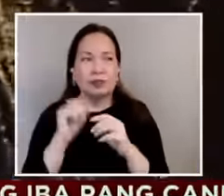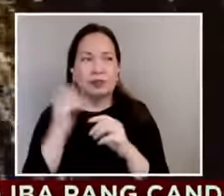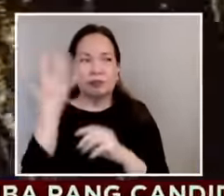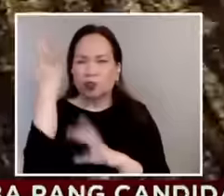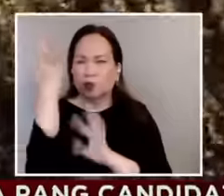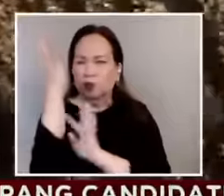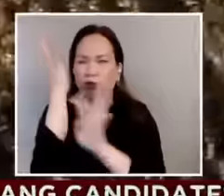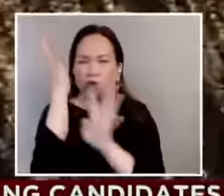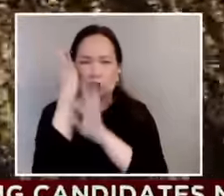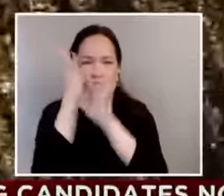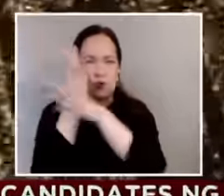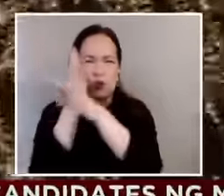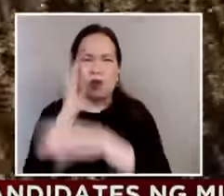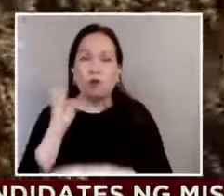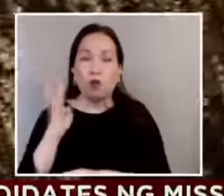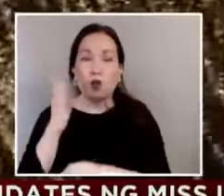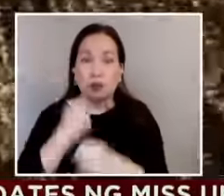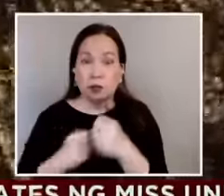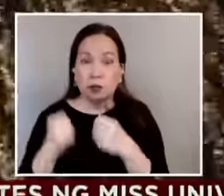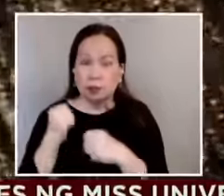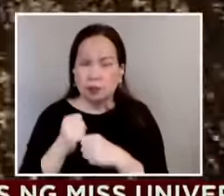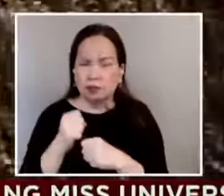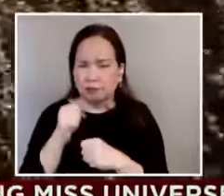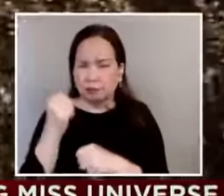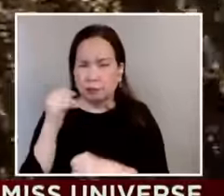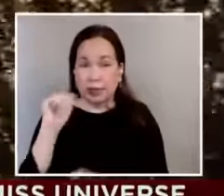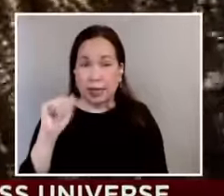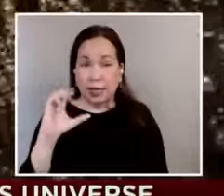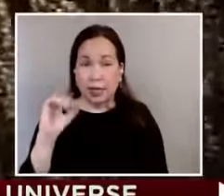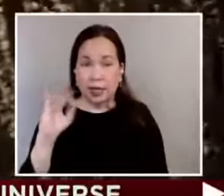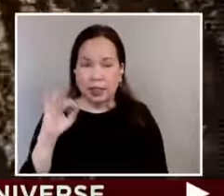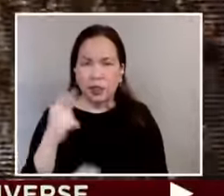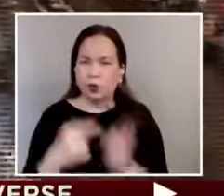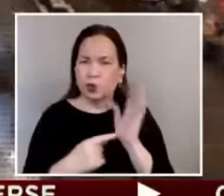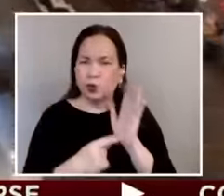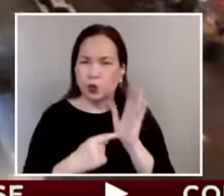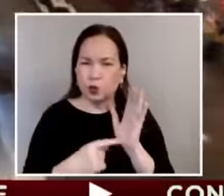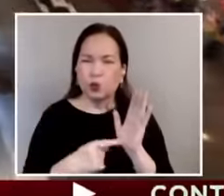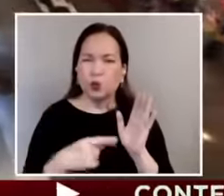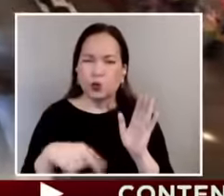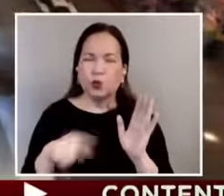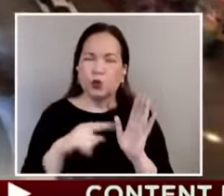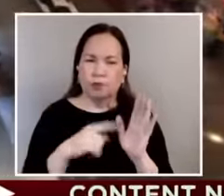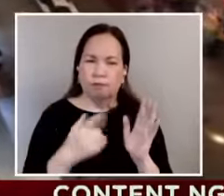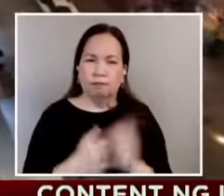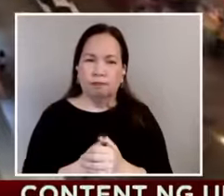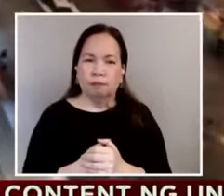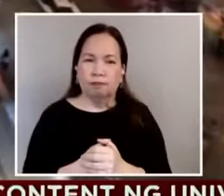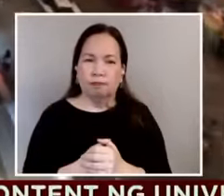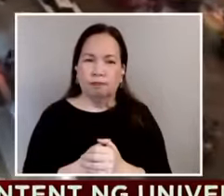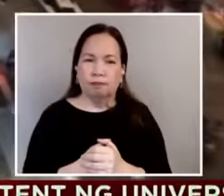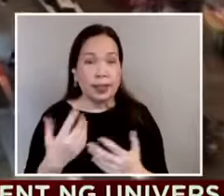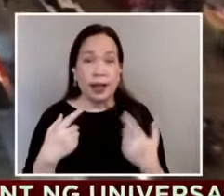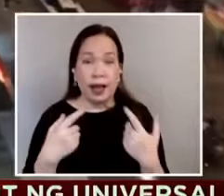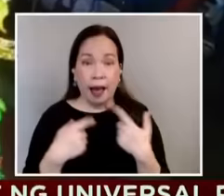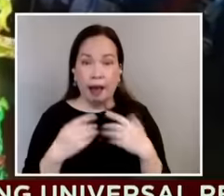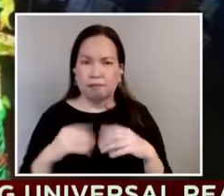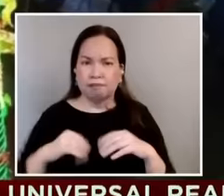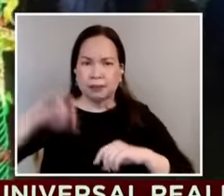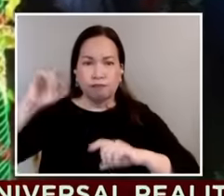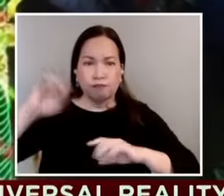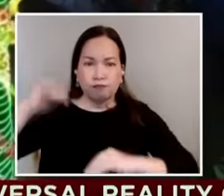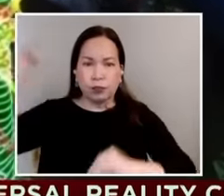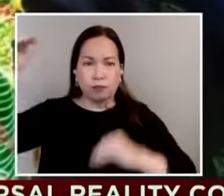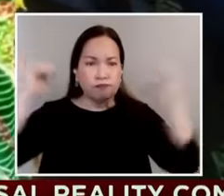na napapalamutian ang mga ilaw na sumasagisag sa katatagan ng lugar. Naglalaki ang Christmas tree naman ang angat